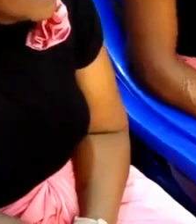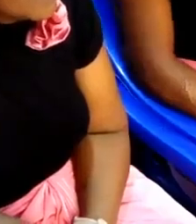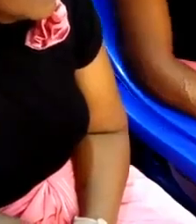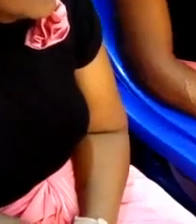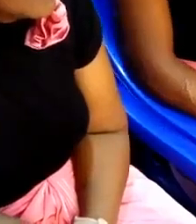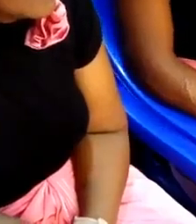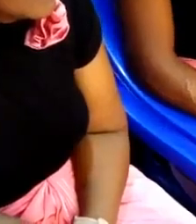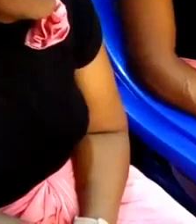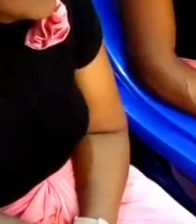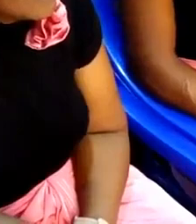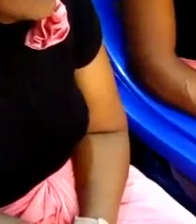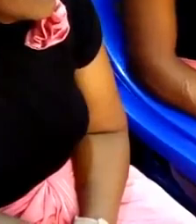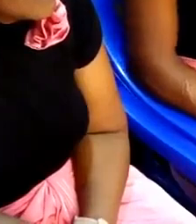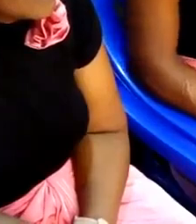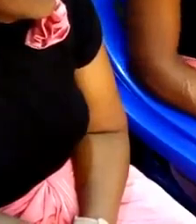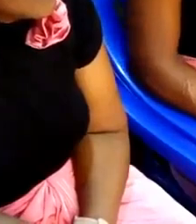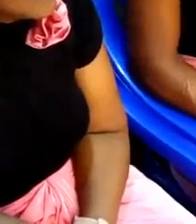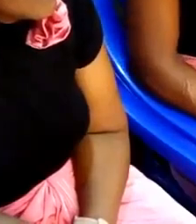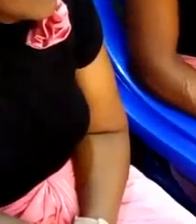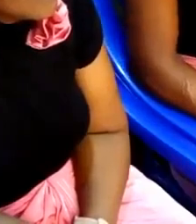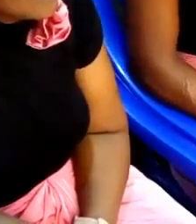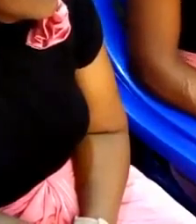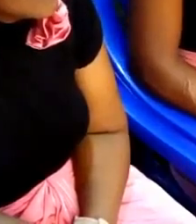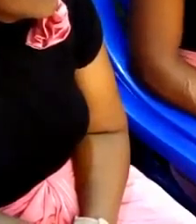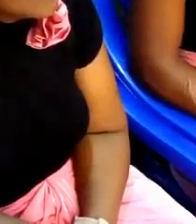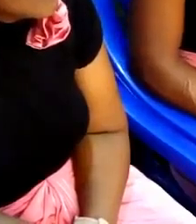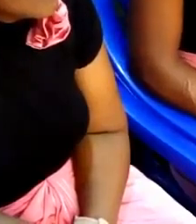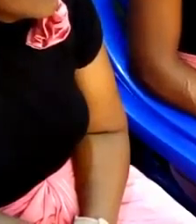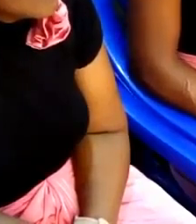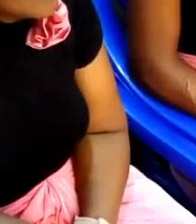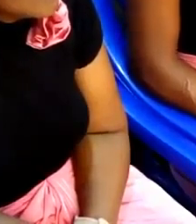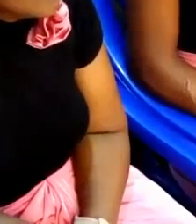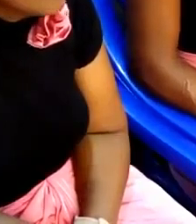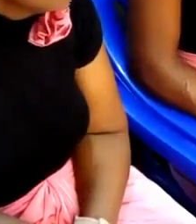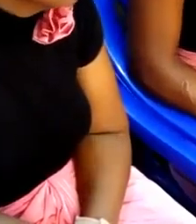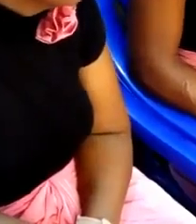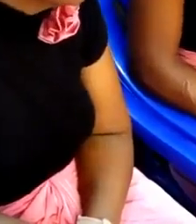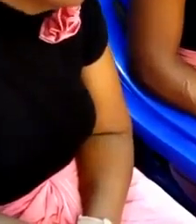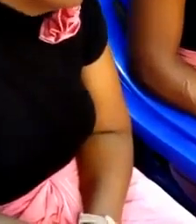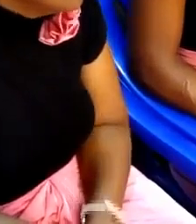Anajua kwamba inayotoka ni ngapi.